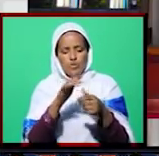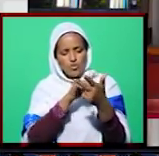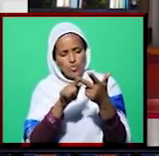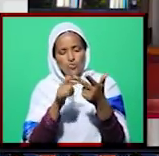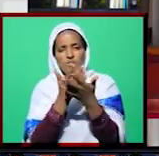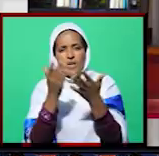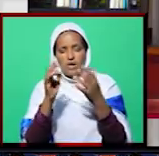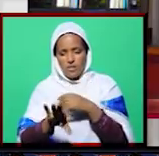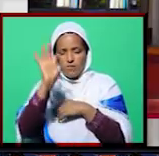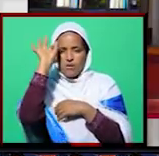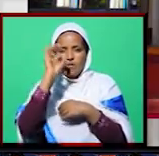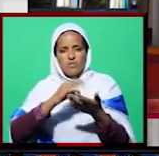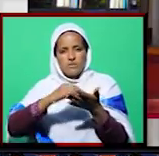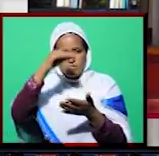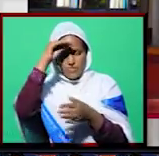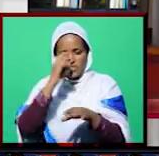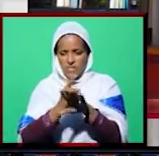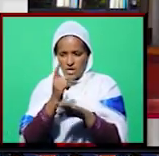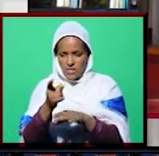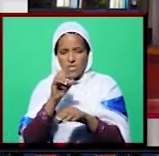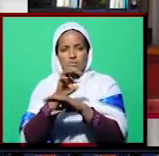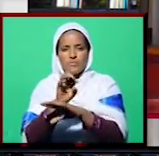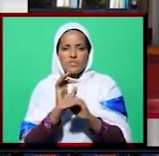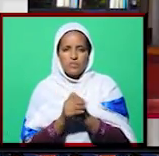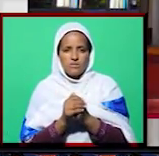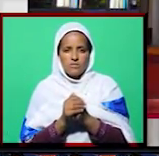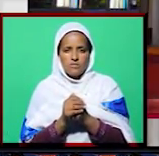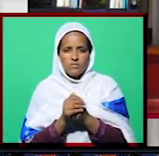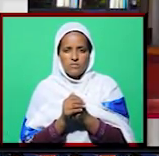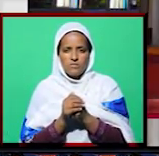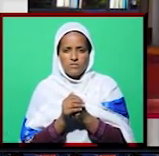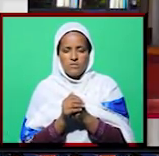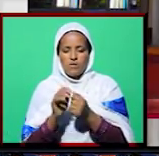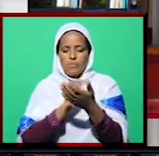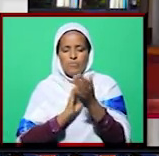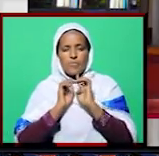ምንድነው? ሶስት ነገር እናገኛለን። ትምህርት፣ ተክሳጽና ምክር።